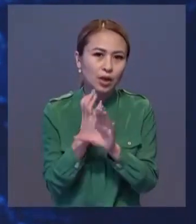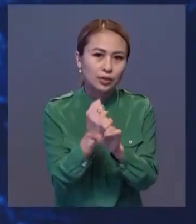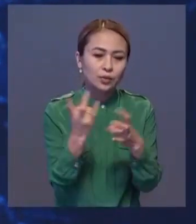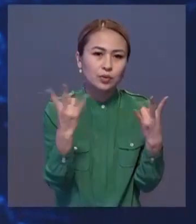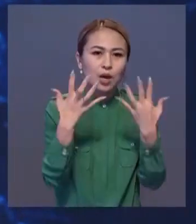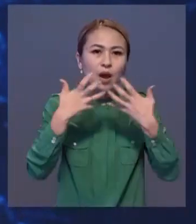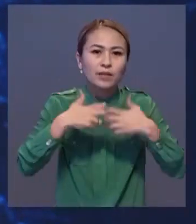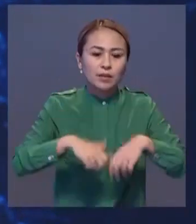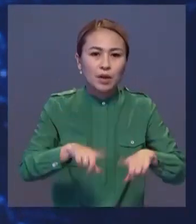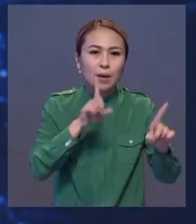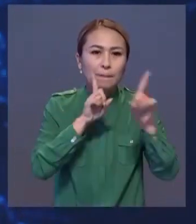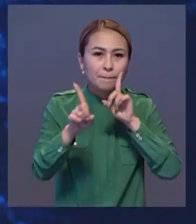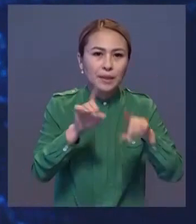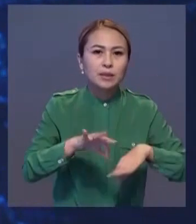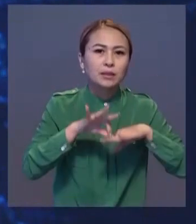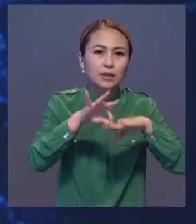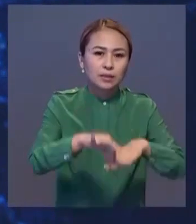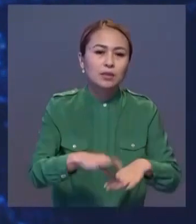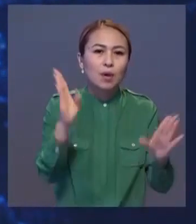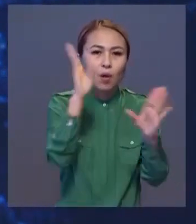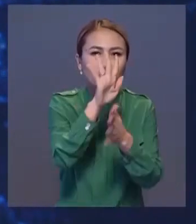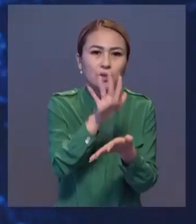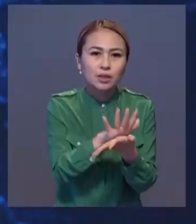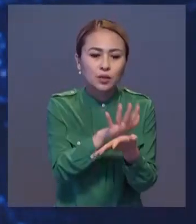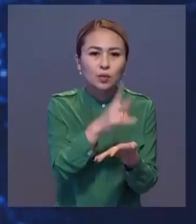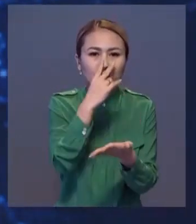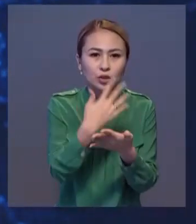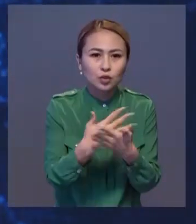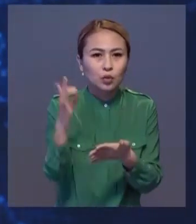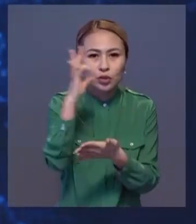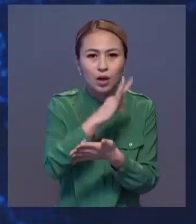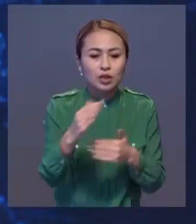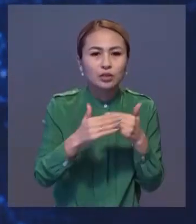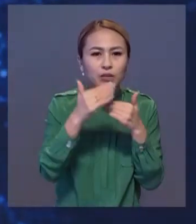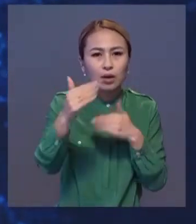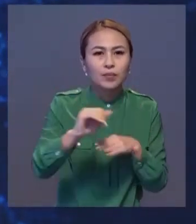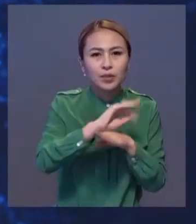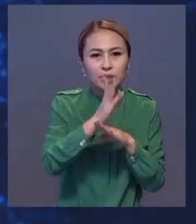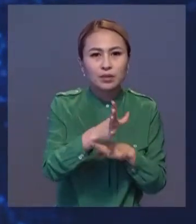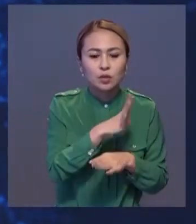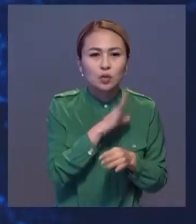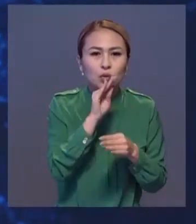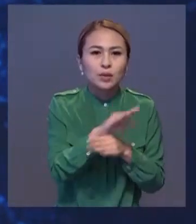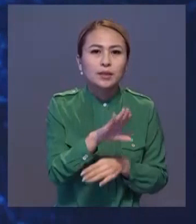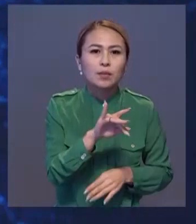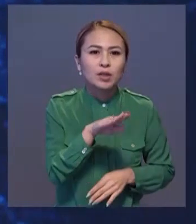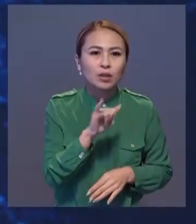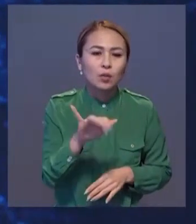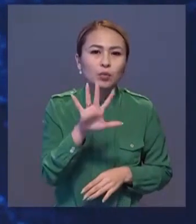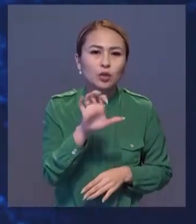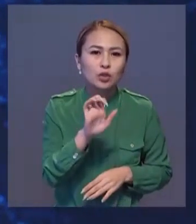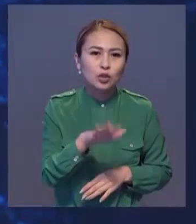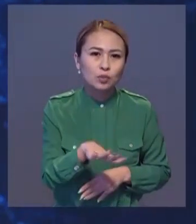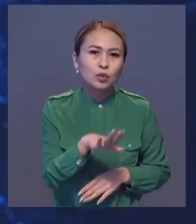30%-ке азайту тиіс. Автоматты мониторинг егізіп, ауаның ластану көрсеткіші бойынша ашықтықты қамтамасыз етеді. Сондай-ақ